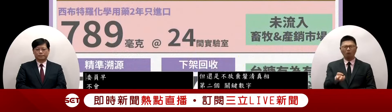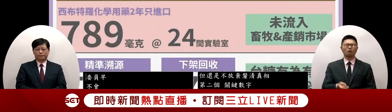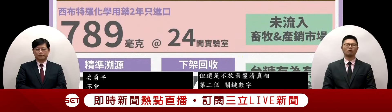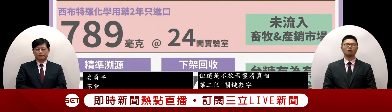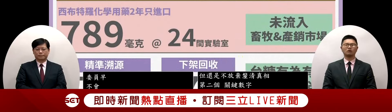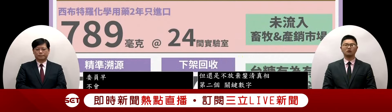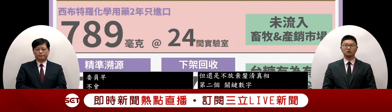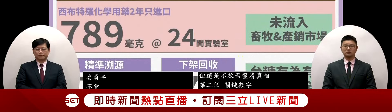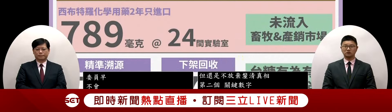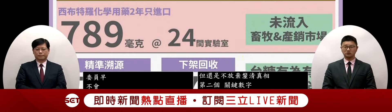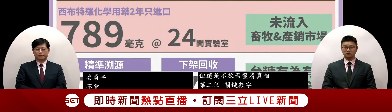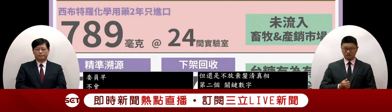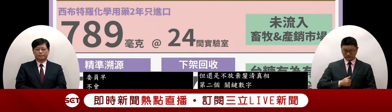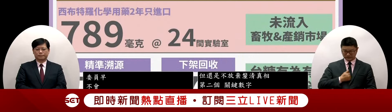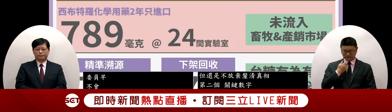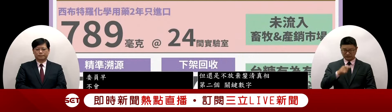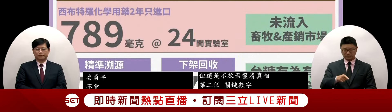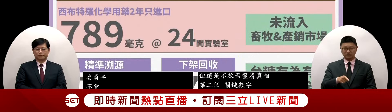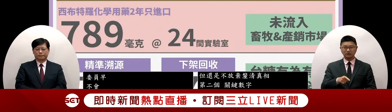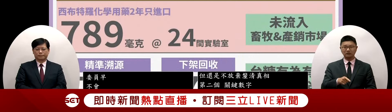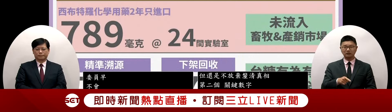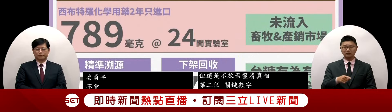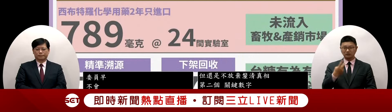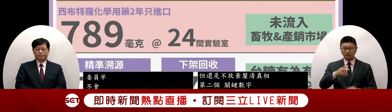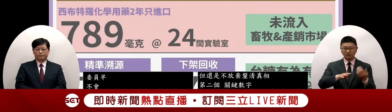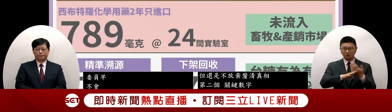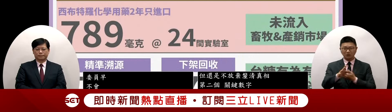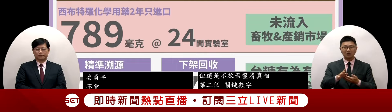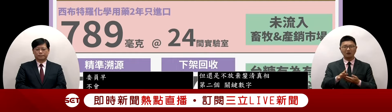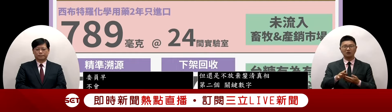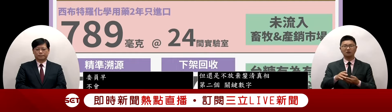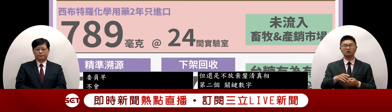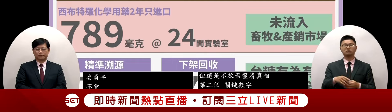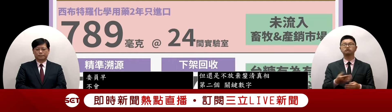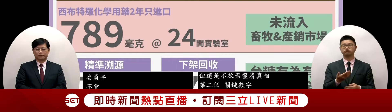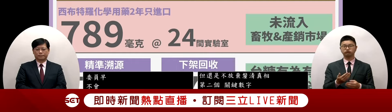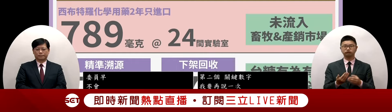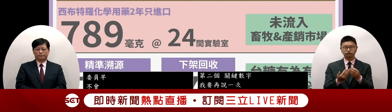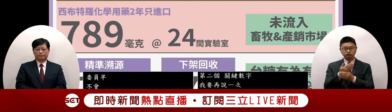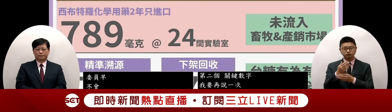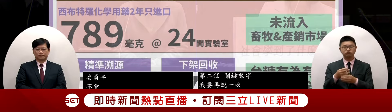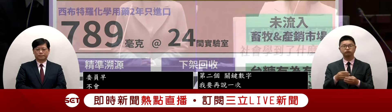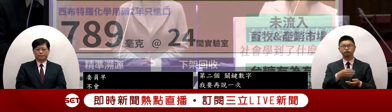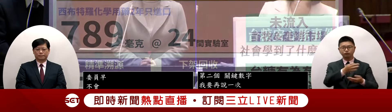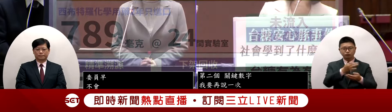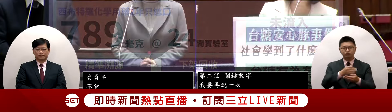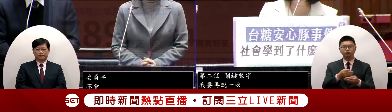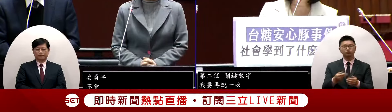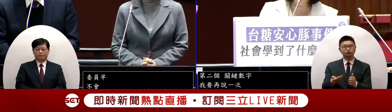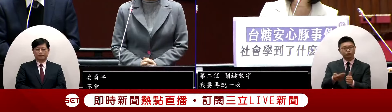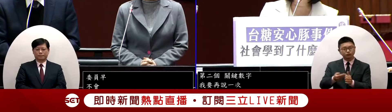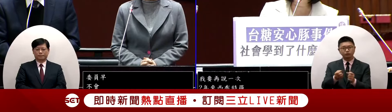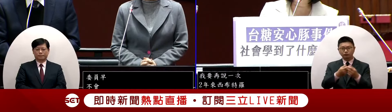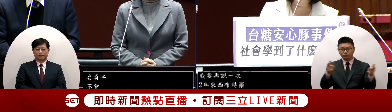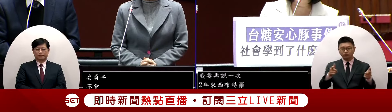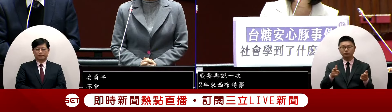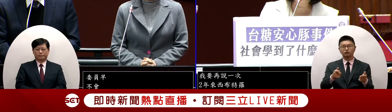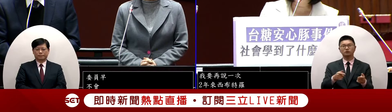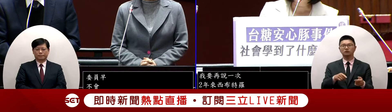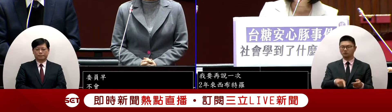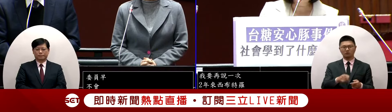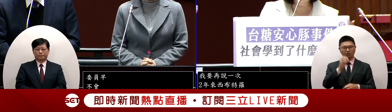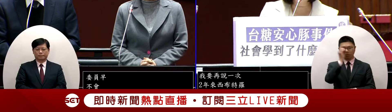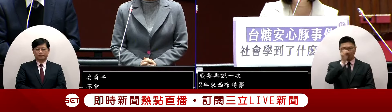到它没有流入到任何的产销序目的阶段，它就是在实验室使